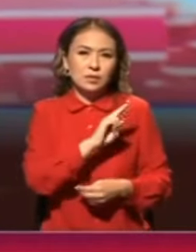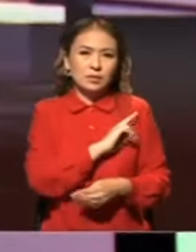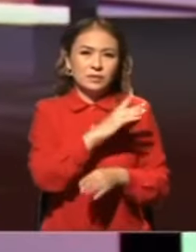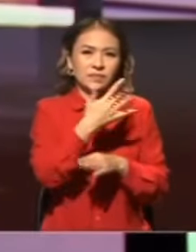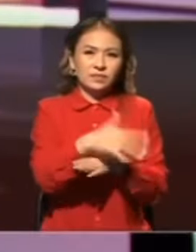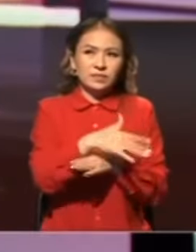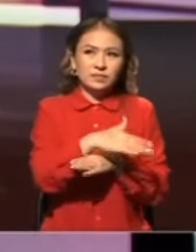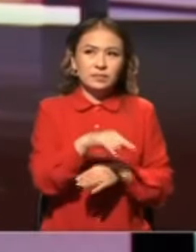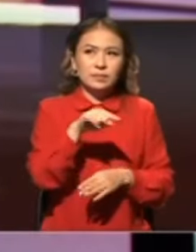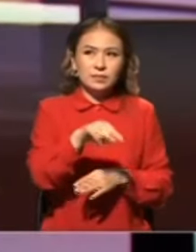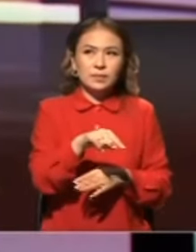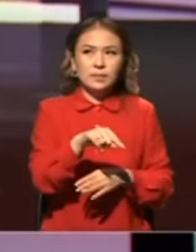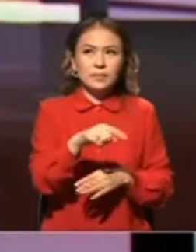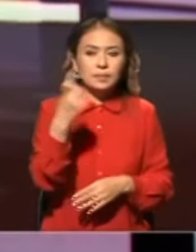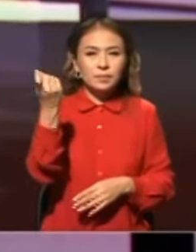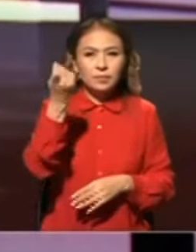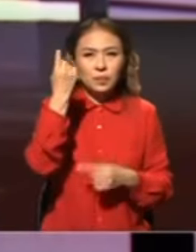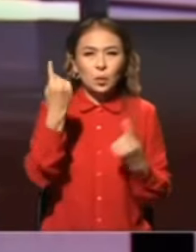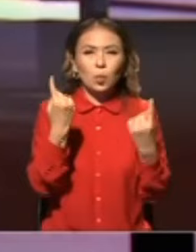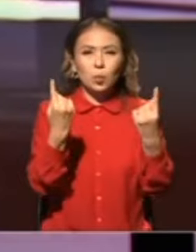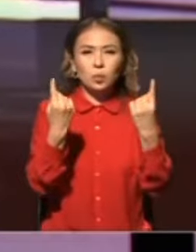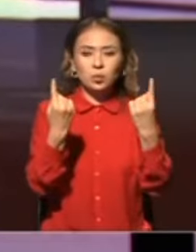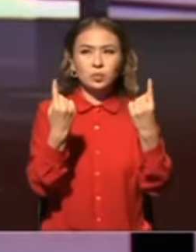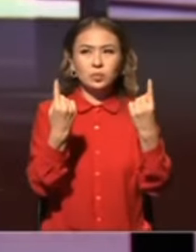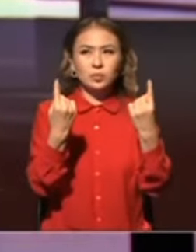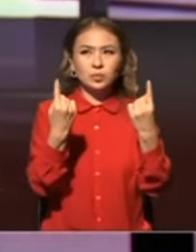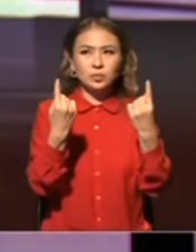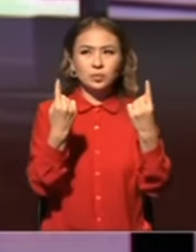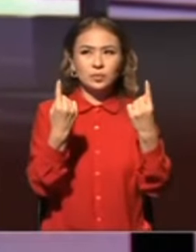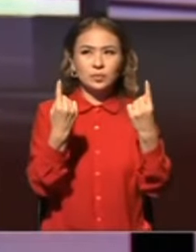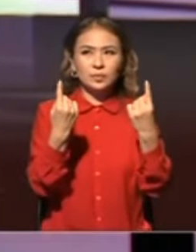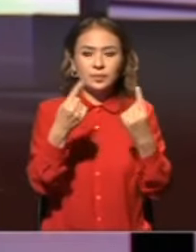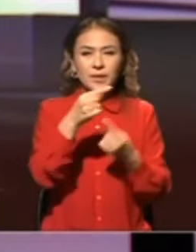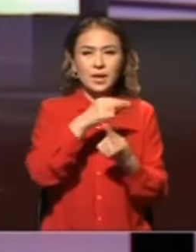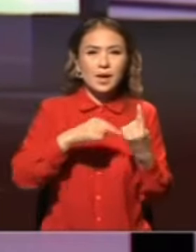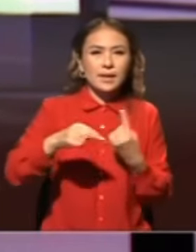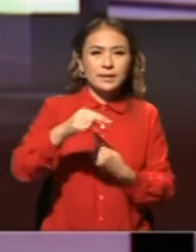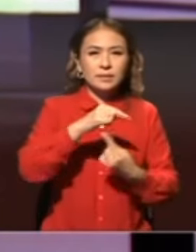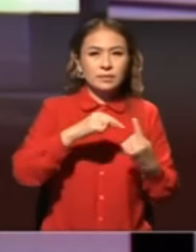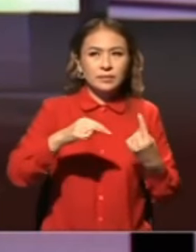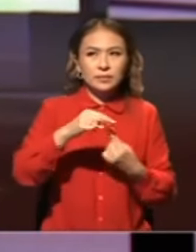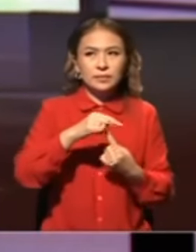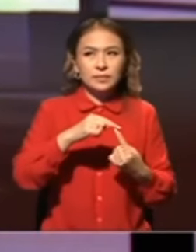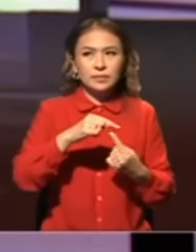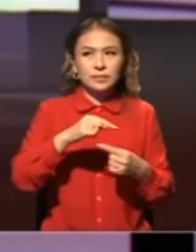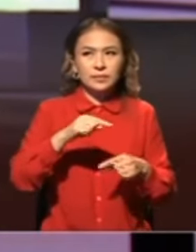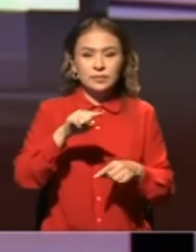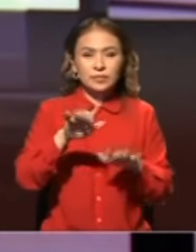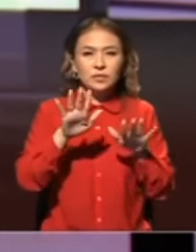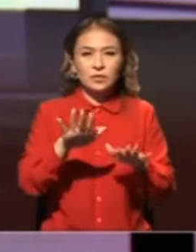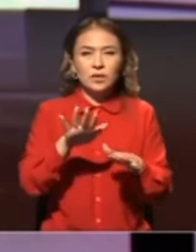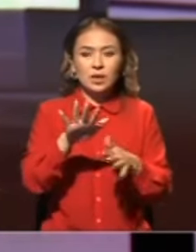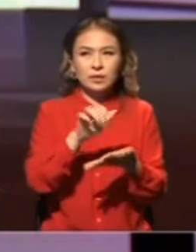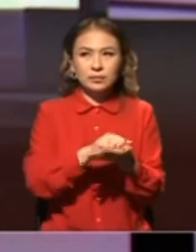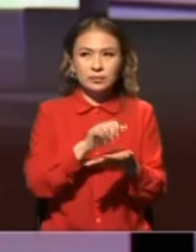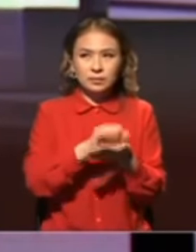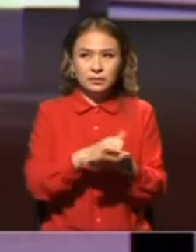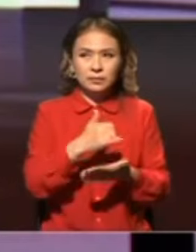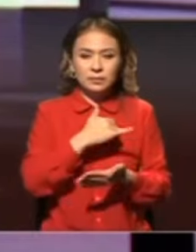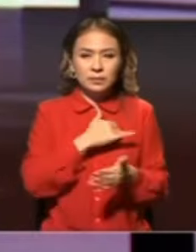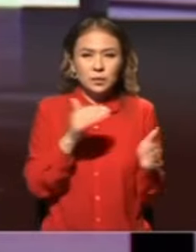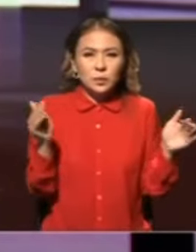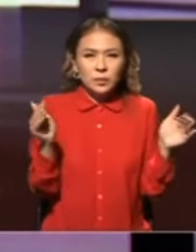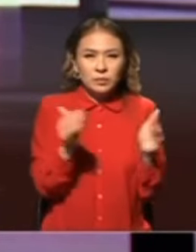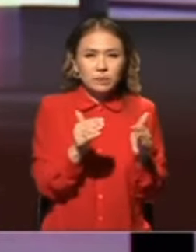мынау шаруа қожалықтарына, ірі шаруа кәсіпорындарының субъектілері деп отырмыз, соларға айналса. Ал мынау біздің